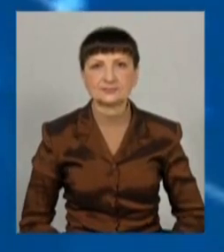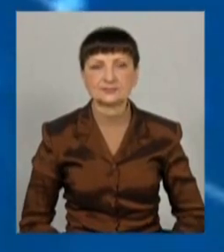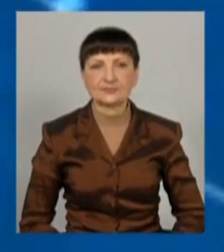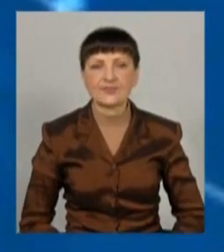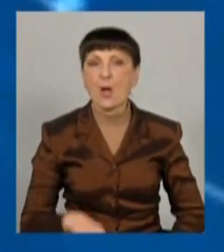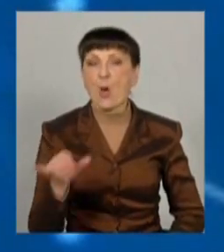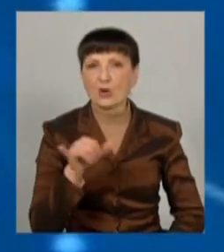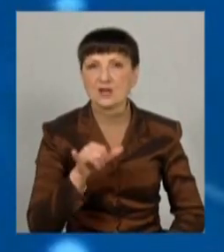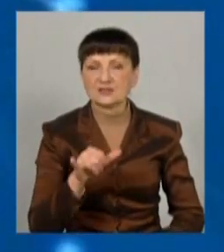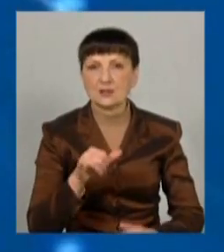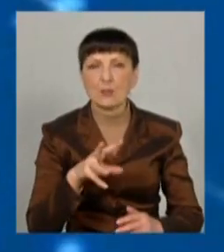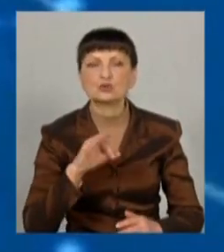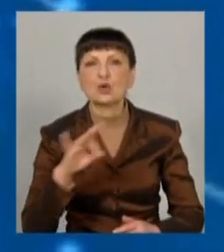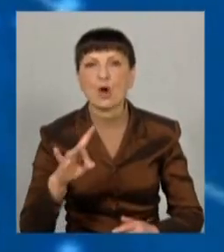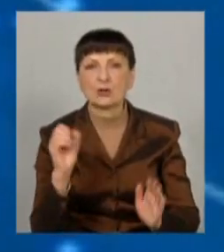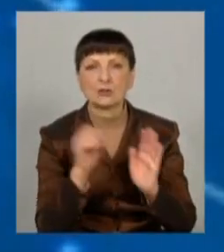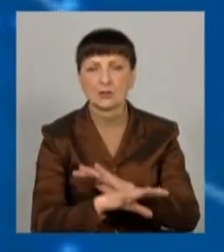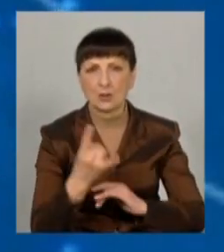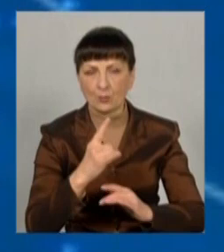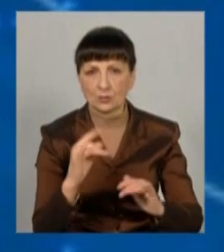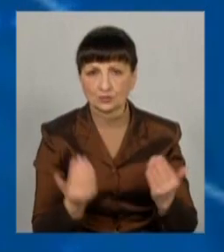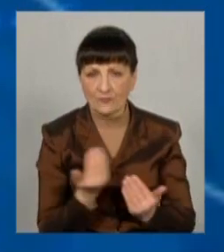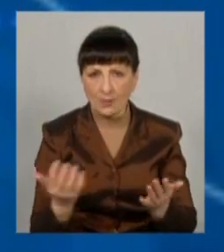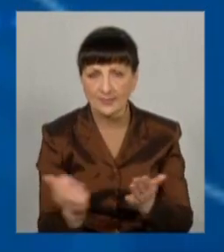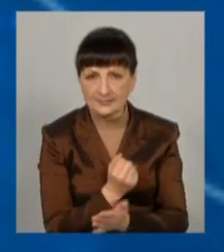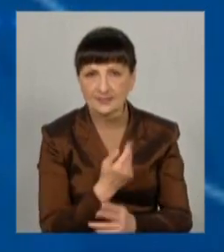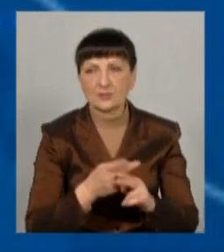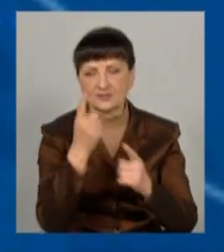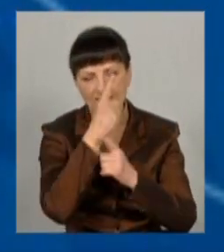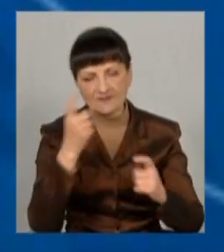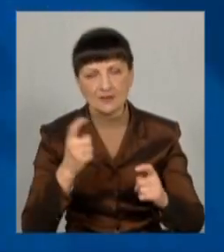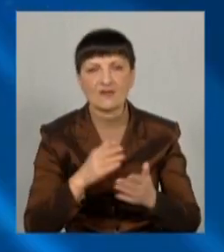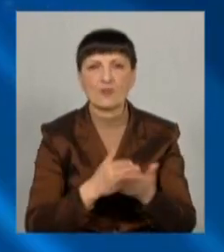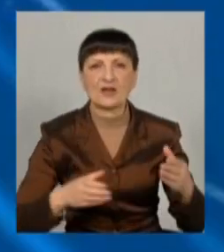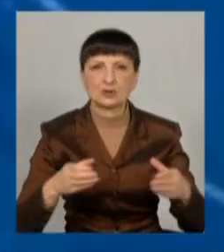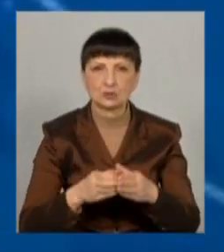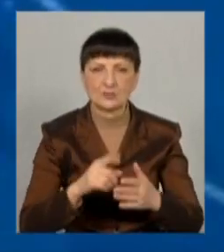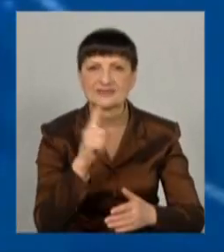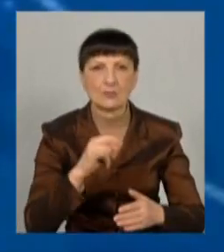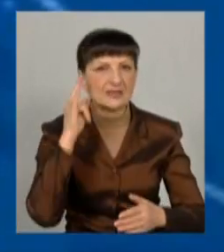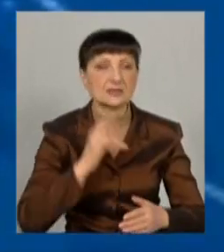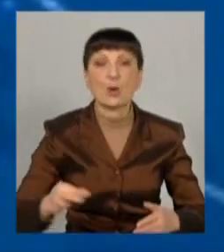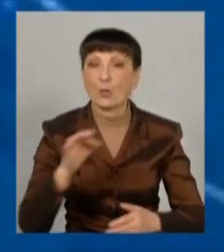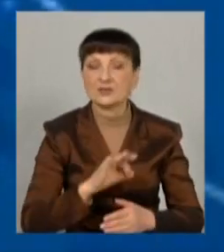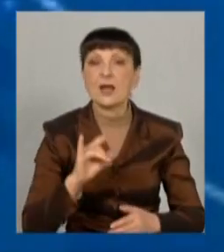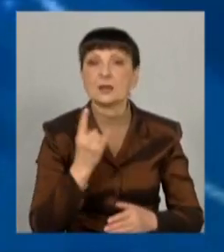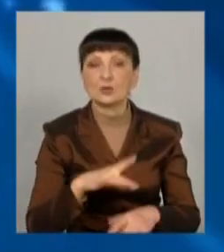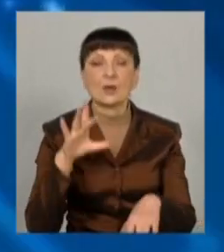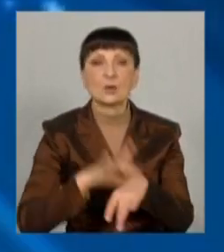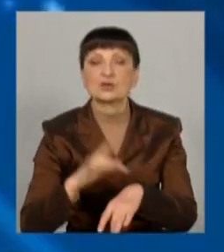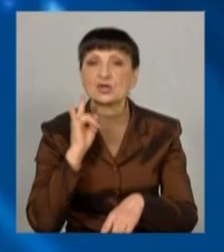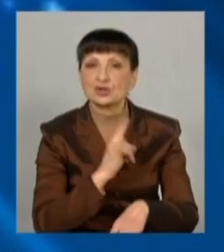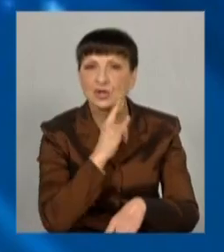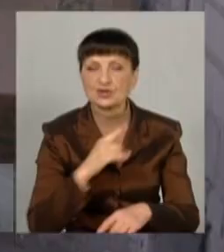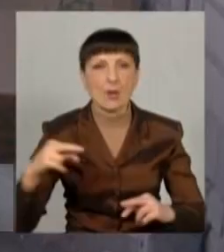А в Уральске в мусорном баке нашли живого младенца. Об этом заявили в пресс-службе департамента полиции Западно-Казахстанской области. Ребенка обнаружила